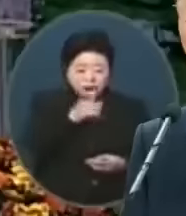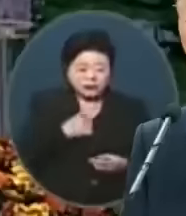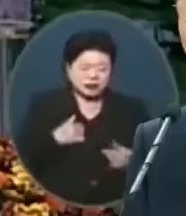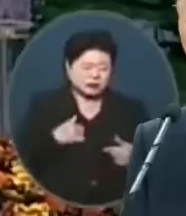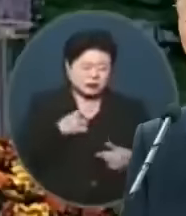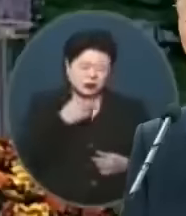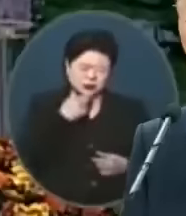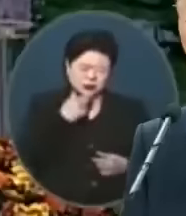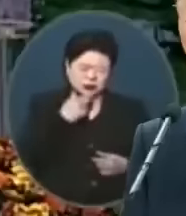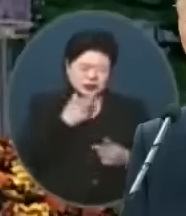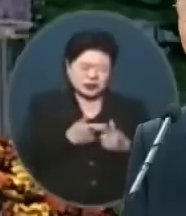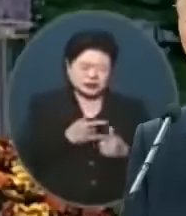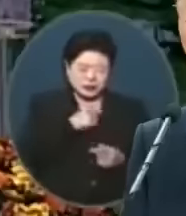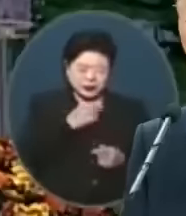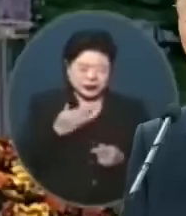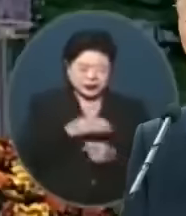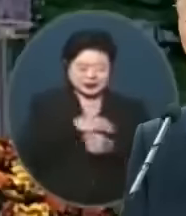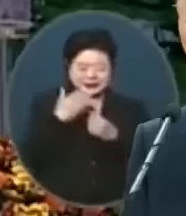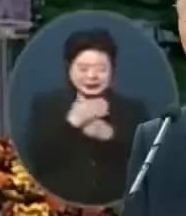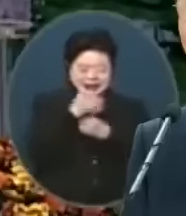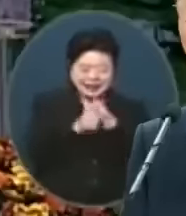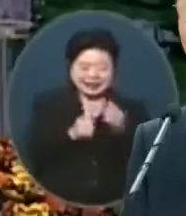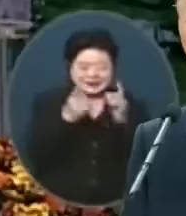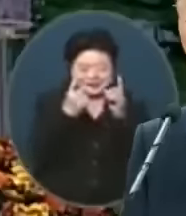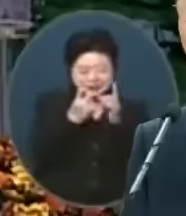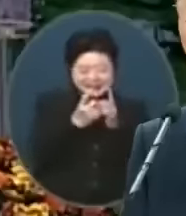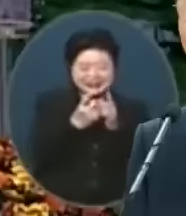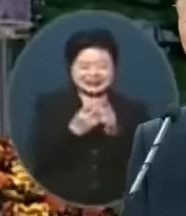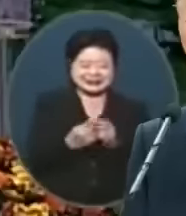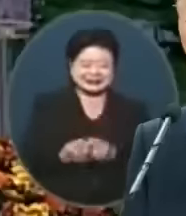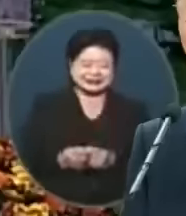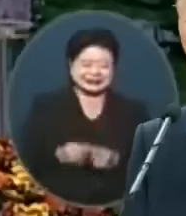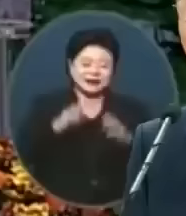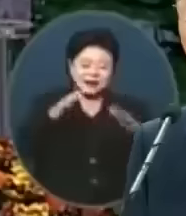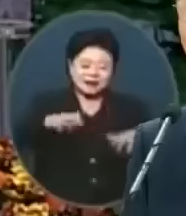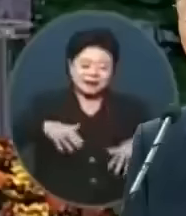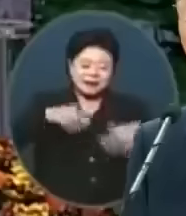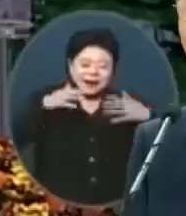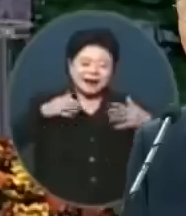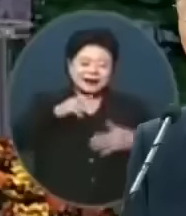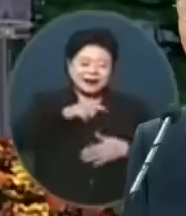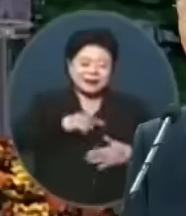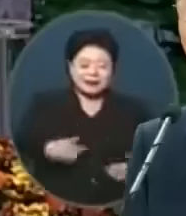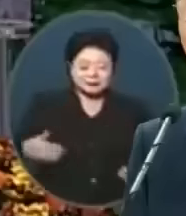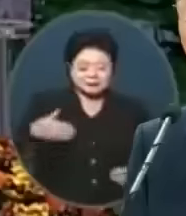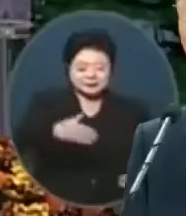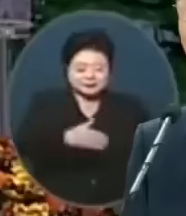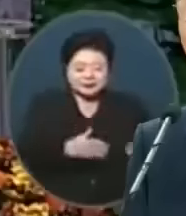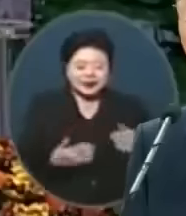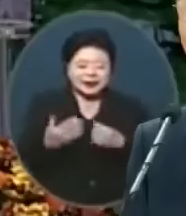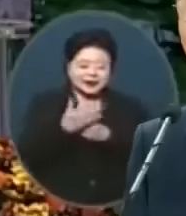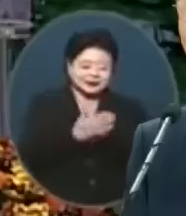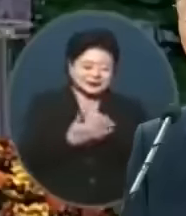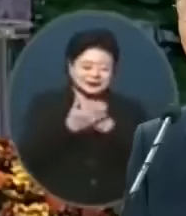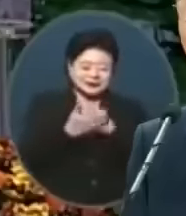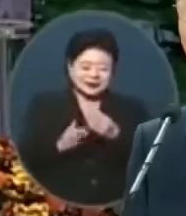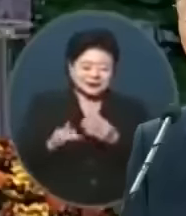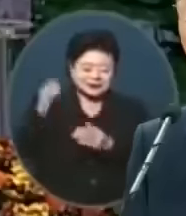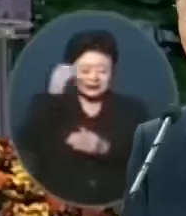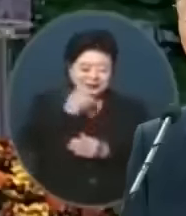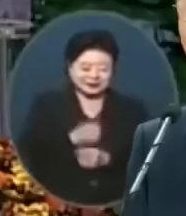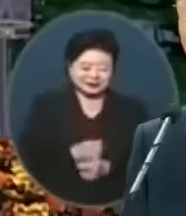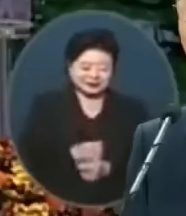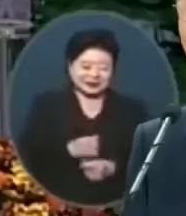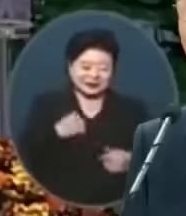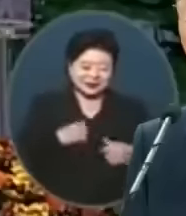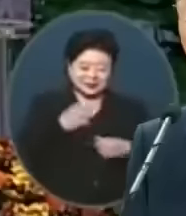보혈의 은혜와 하나님 아버지의 한없는 사랑과 바람처럼 우리의 심령을 감싸주고 운행하는 성령님께